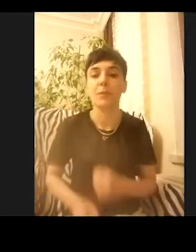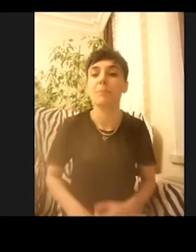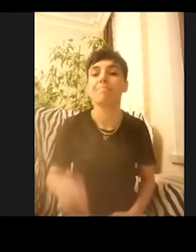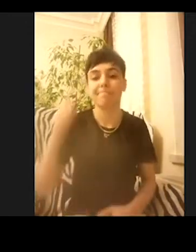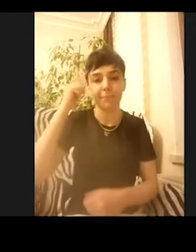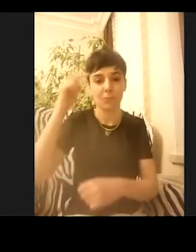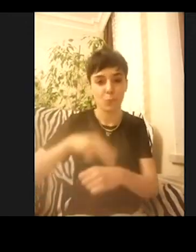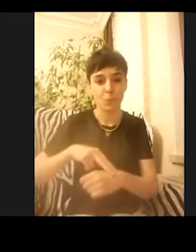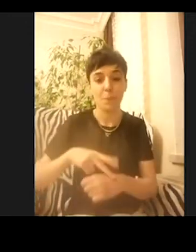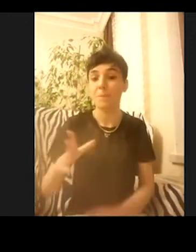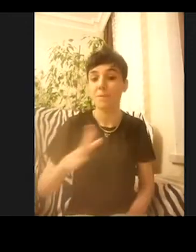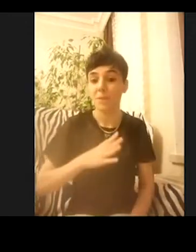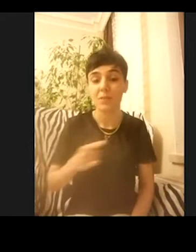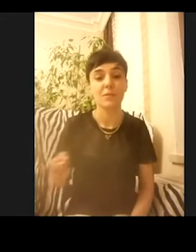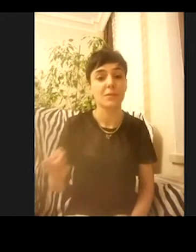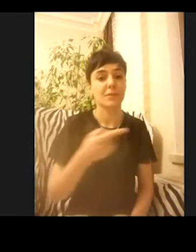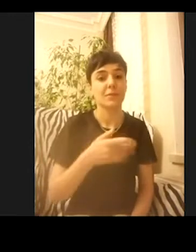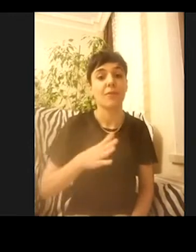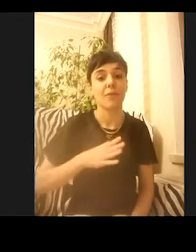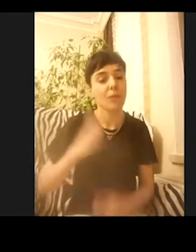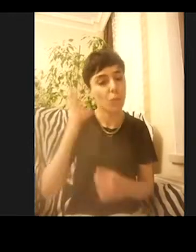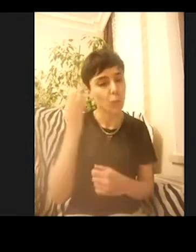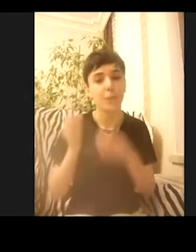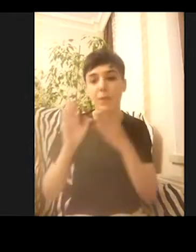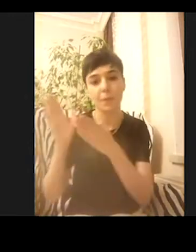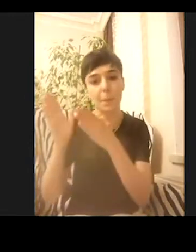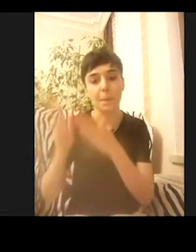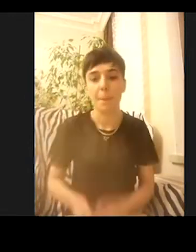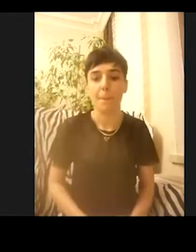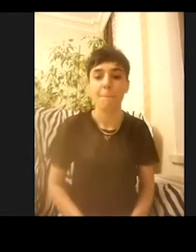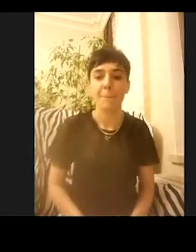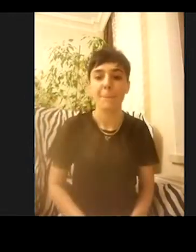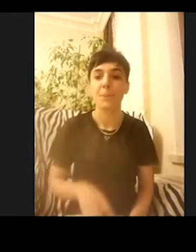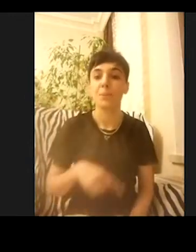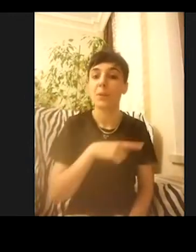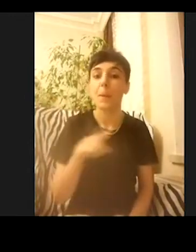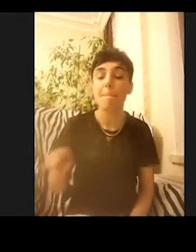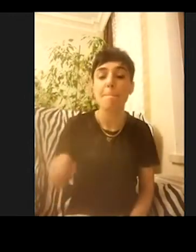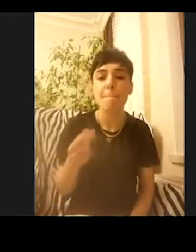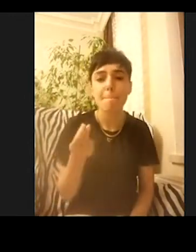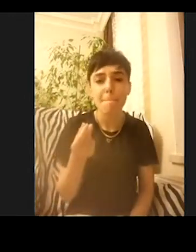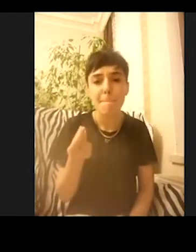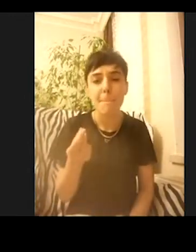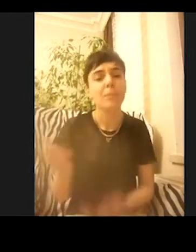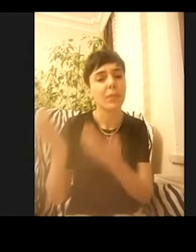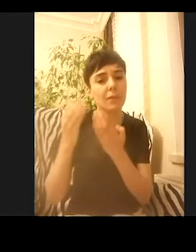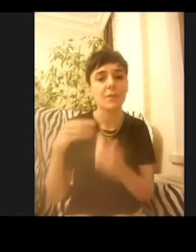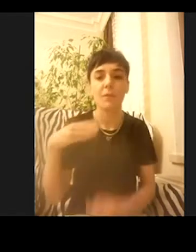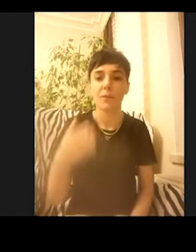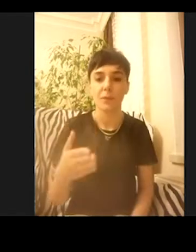olacağız. Bize finansal olarak destek sağlayan kurumlara, iletişimde olduğumuz kurum çalışanlarına,